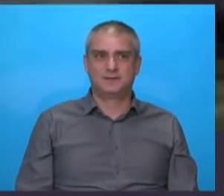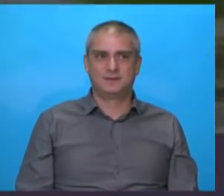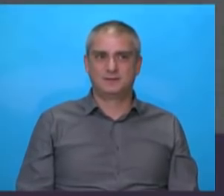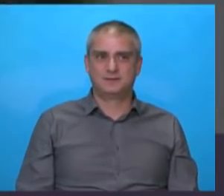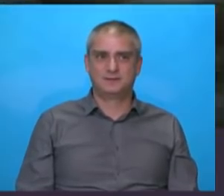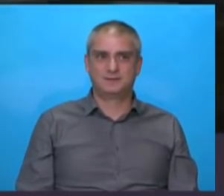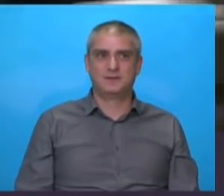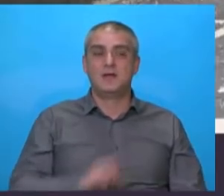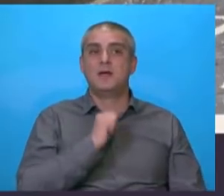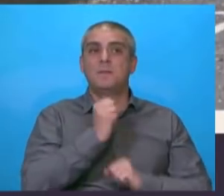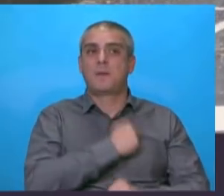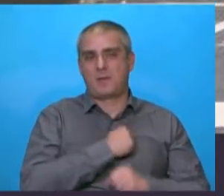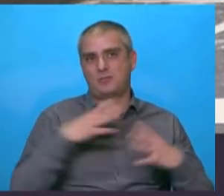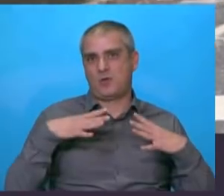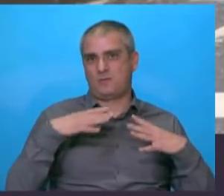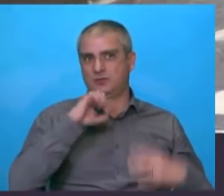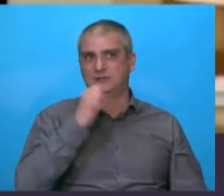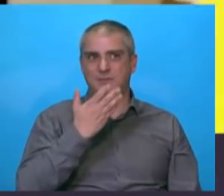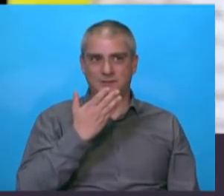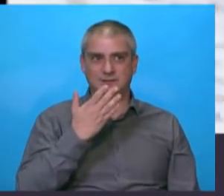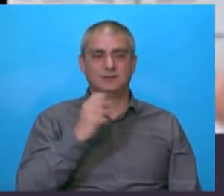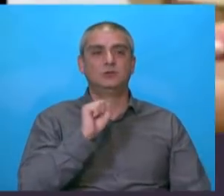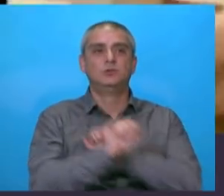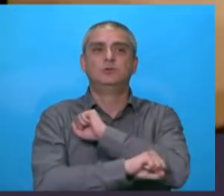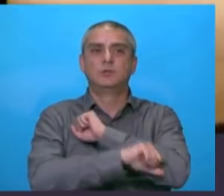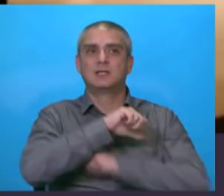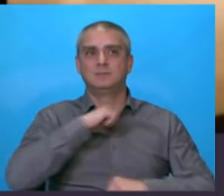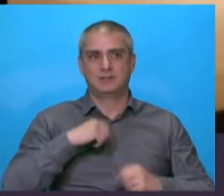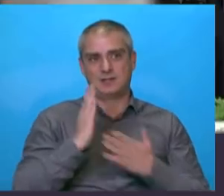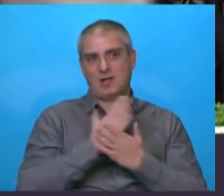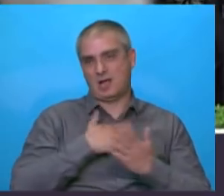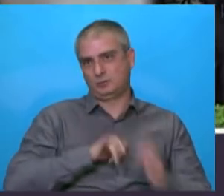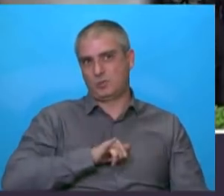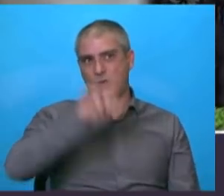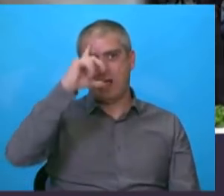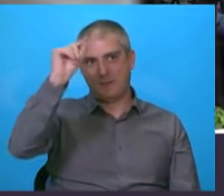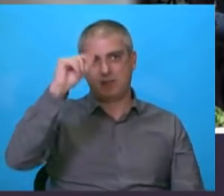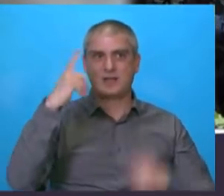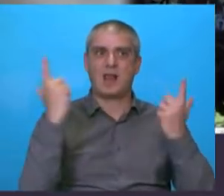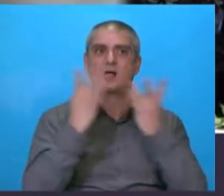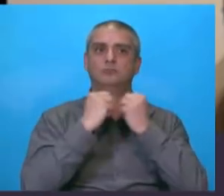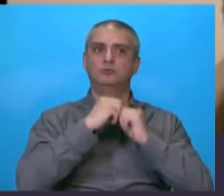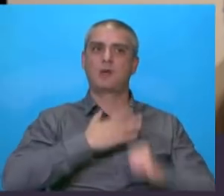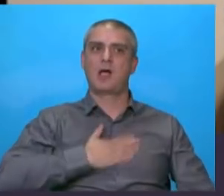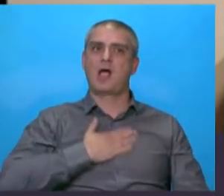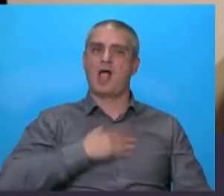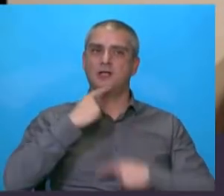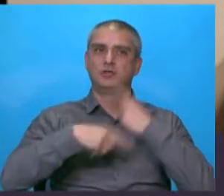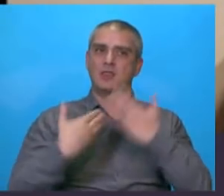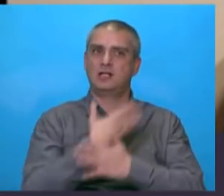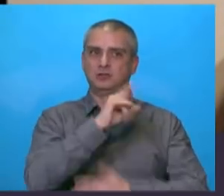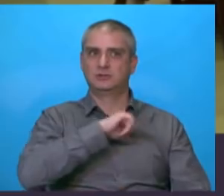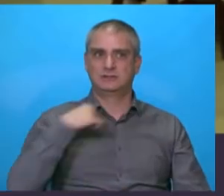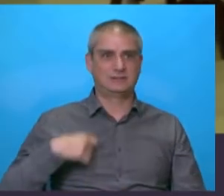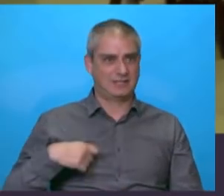קמפוס בר אילן חופשת סמסטר. הסטודנטים הסינים התכוננו לטוס הביתה לחגוג עם משפחותיהם את ראש השנה הסיני. כבר